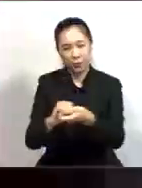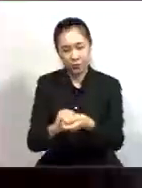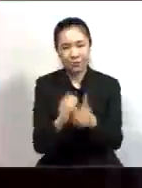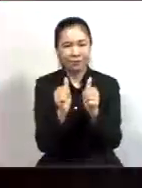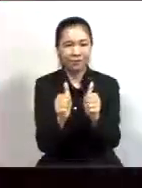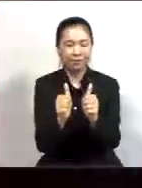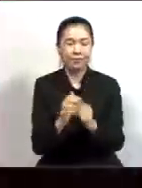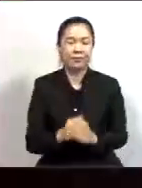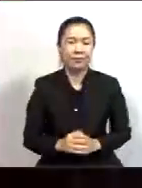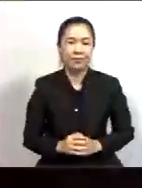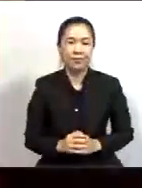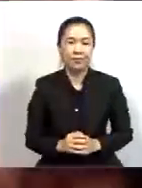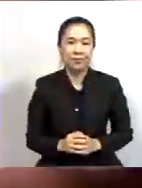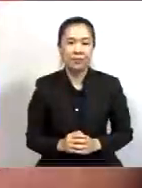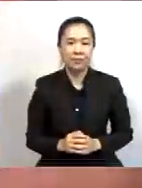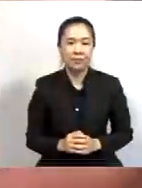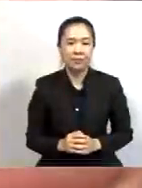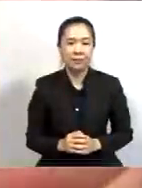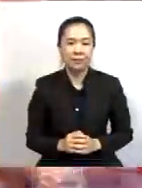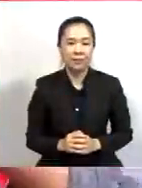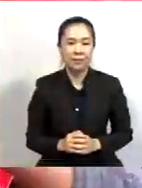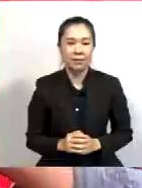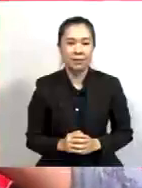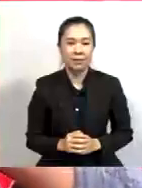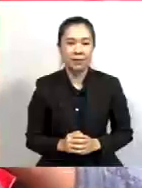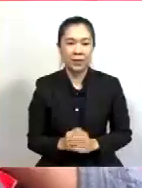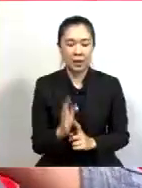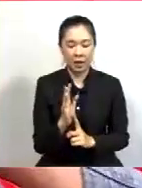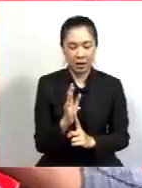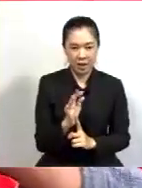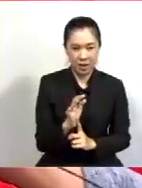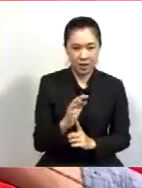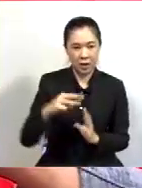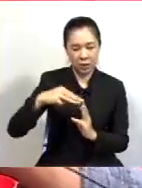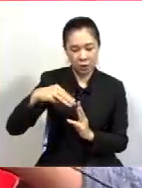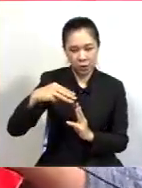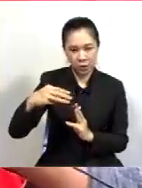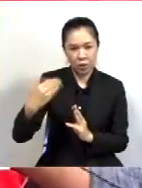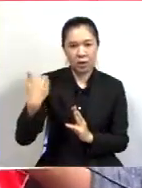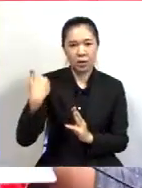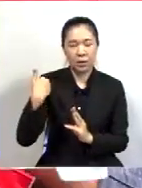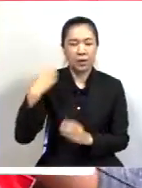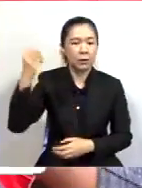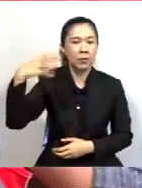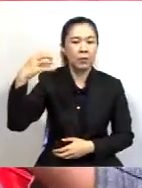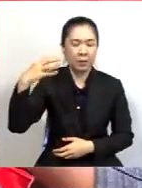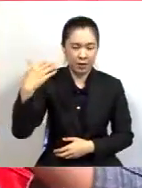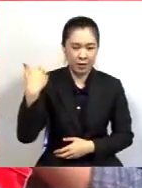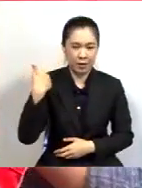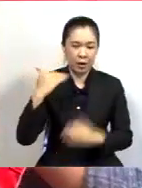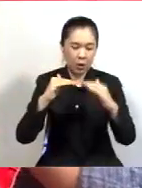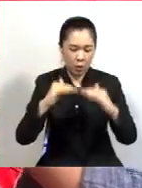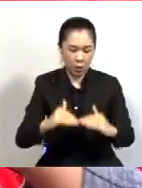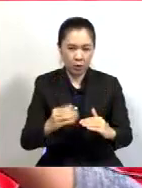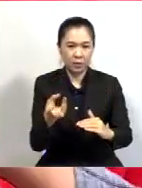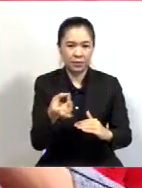ครับ ส่วนใหญ่เขาก็จุดธูปเทียนเนี่ยเป็นเทียนไฟฟ้ากันส่วนใหญ่แล้วนะครับก็ลดน้อยลงก็เ